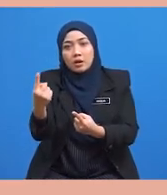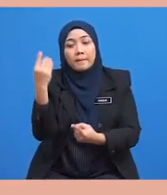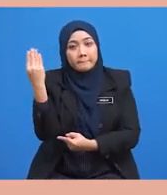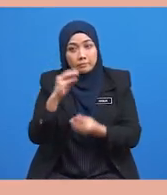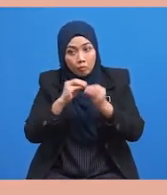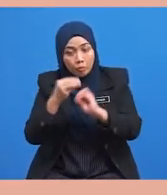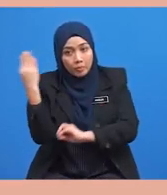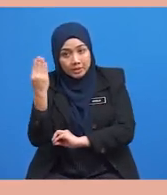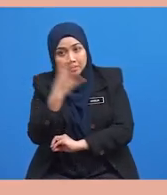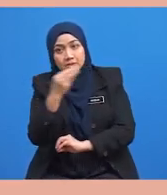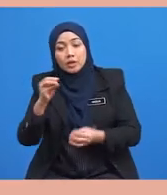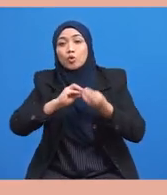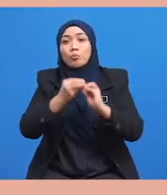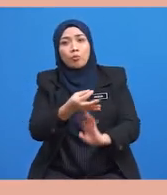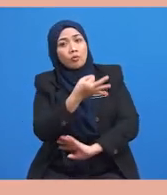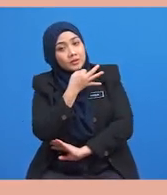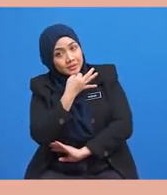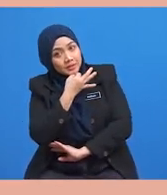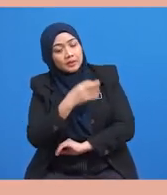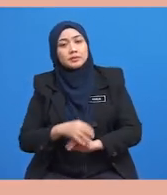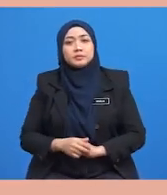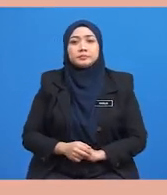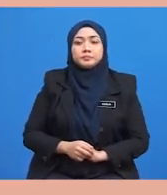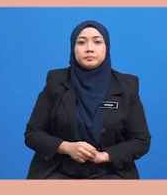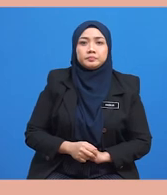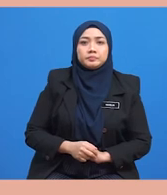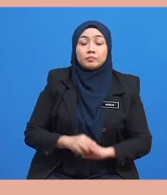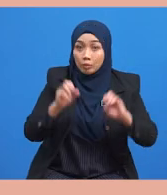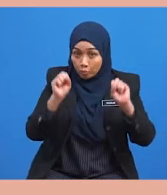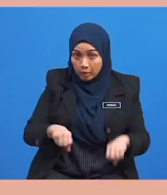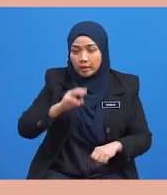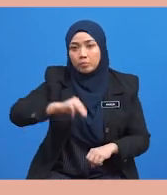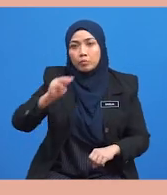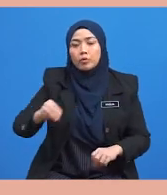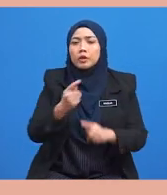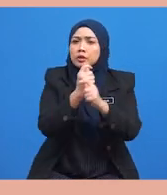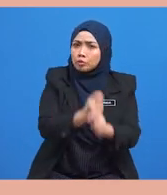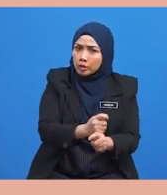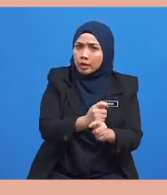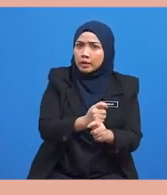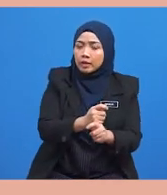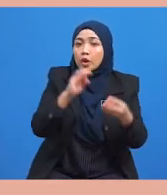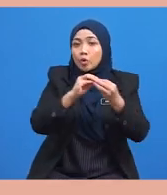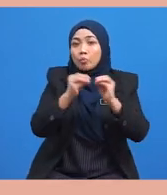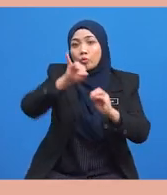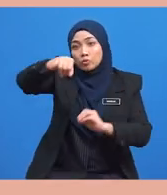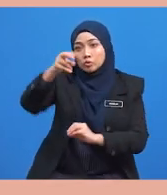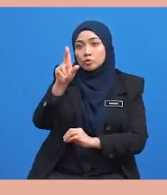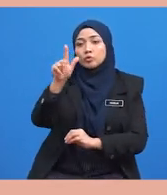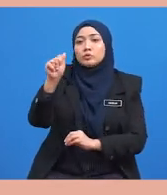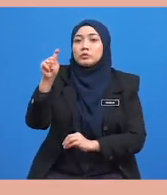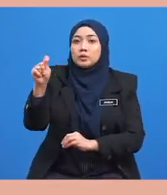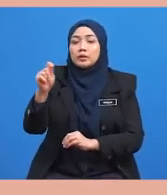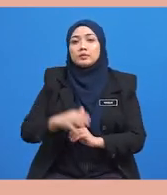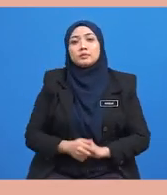ganjil. Bolehkah murid-murid menentukan julat antara kuartil bagi dua set data ini?